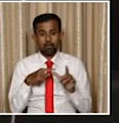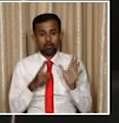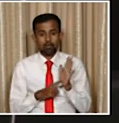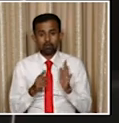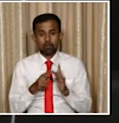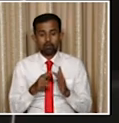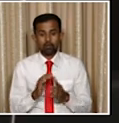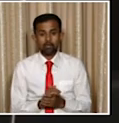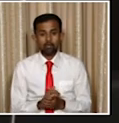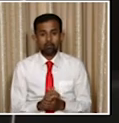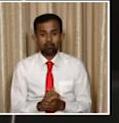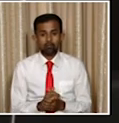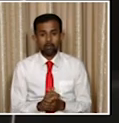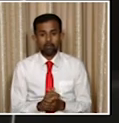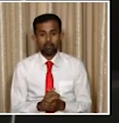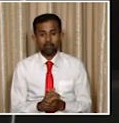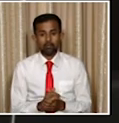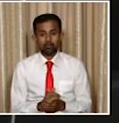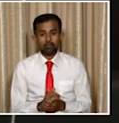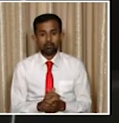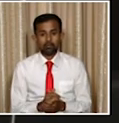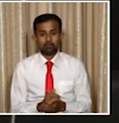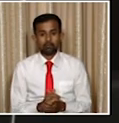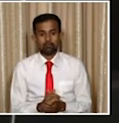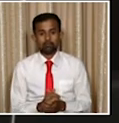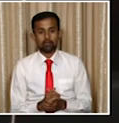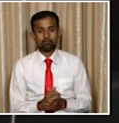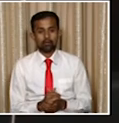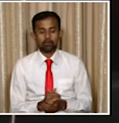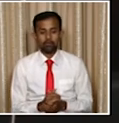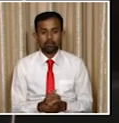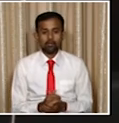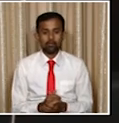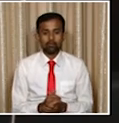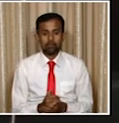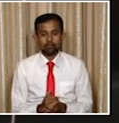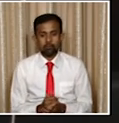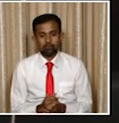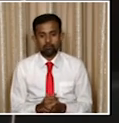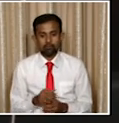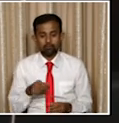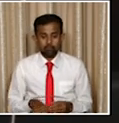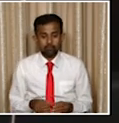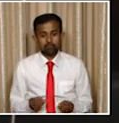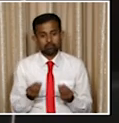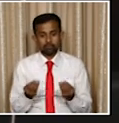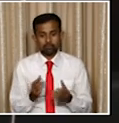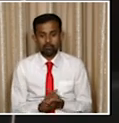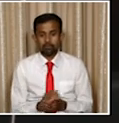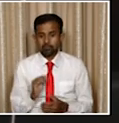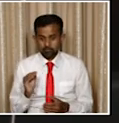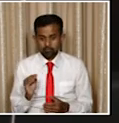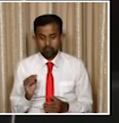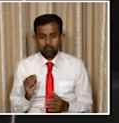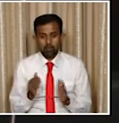டாலர் ப்ரொஜெக்ட் வருவதாக நாங்கள் கேள்விப்படுகிறோம். நல்ல ப்ரொஜெக்டில் வருவதை நாங்கள் எதிர்க்கின்றவர்கள் அல்ல. ஆனால் மன்னார் ஐலண்ட் என்பது ஒரு